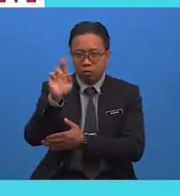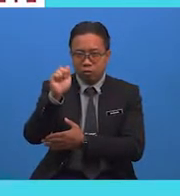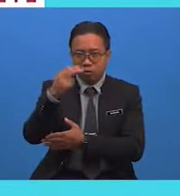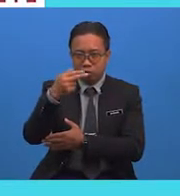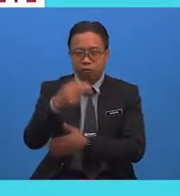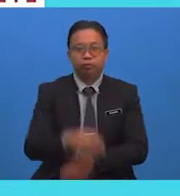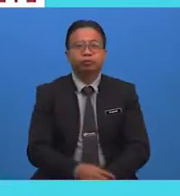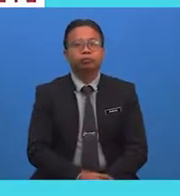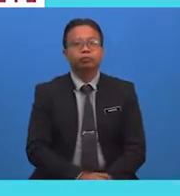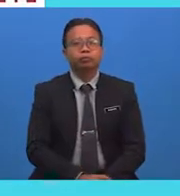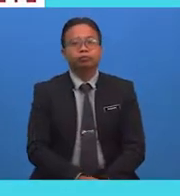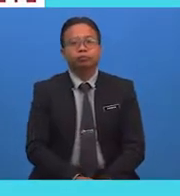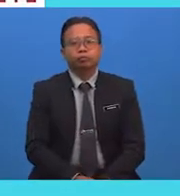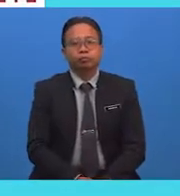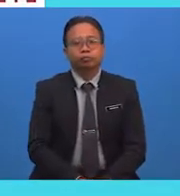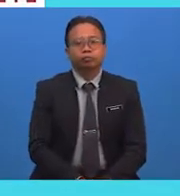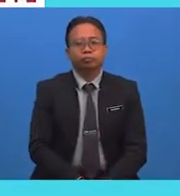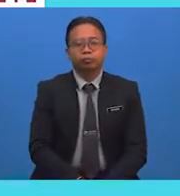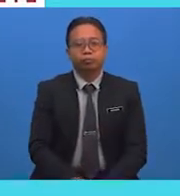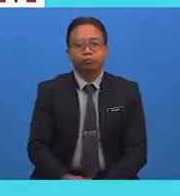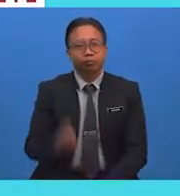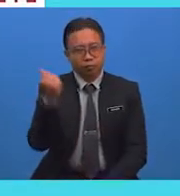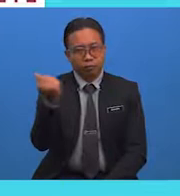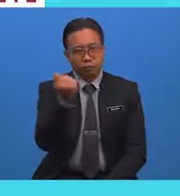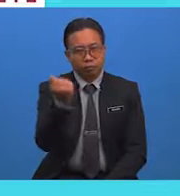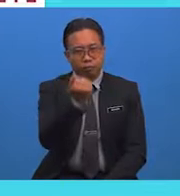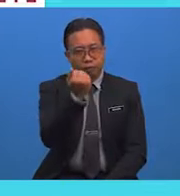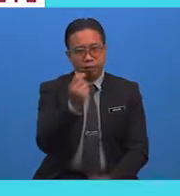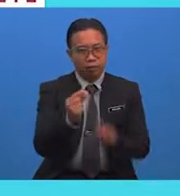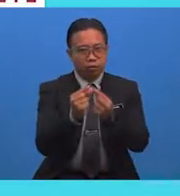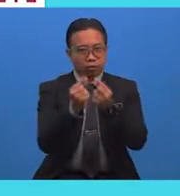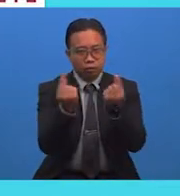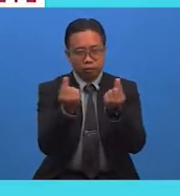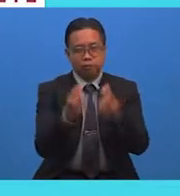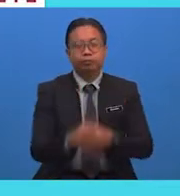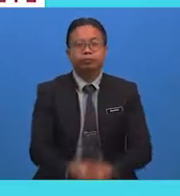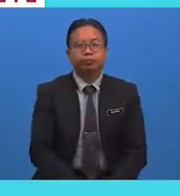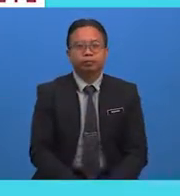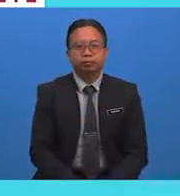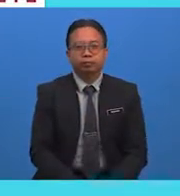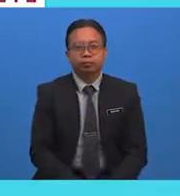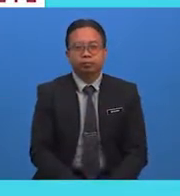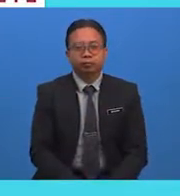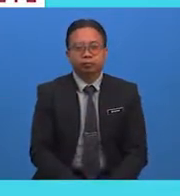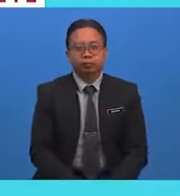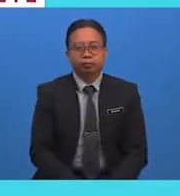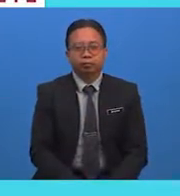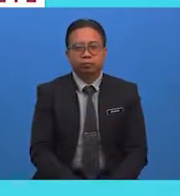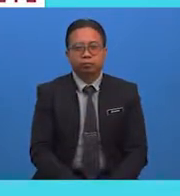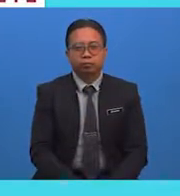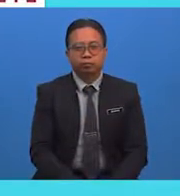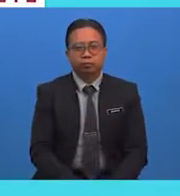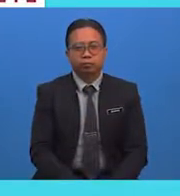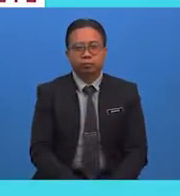Ya ayyuhan nasu kulu mimma fil ardi halalan thayyiba. وَلَا